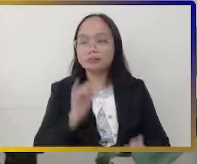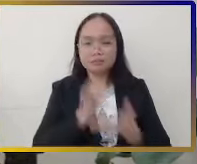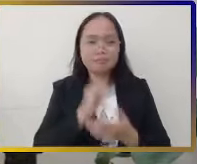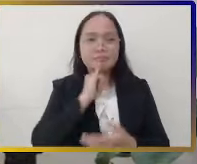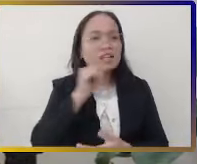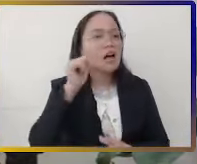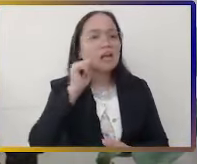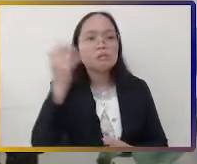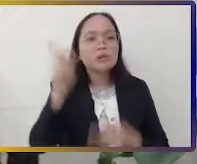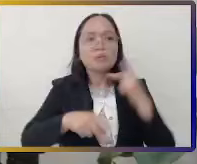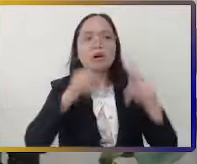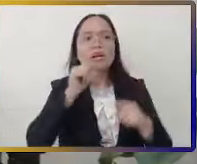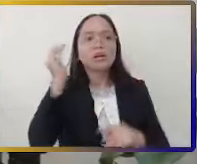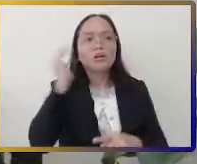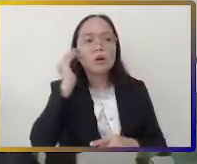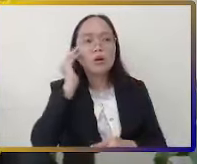kilala.